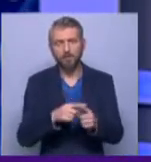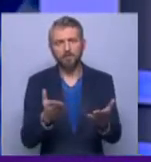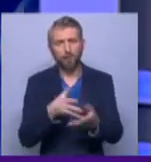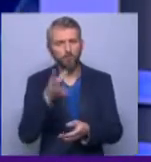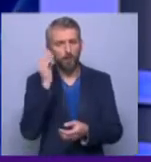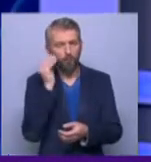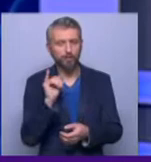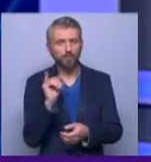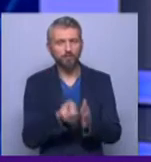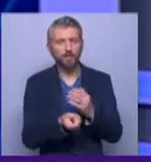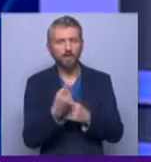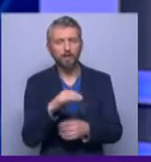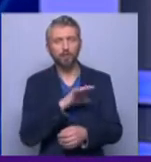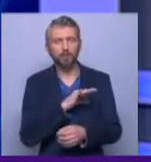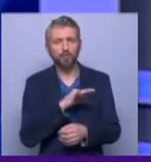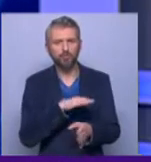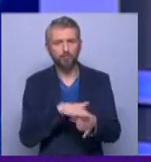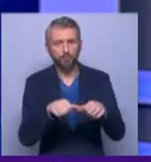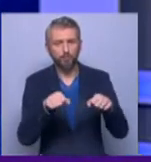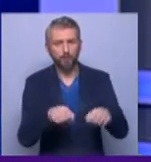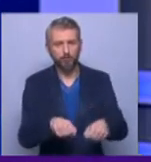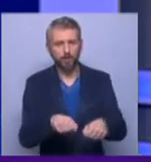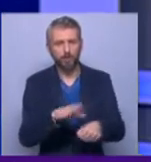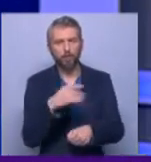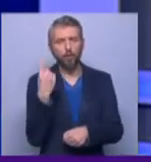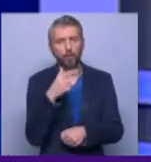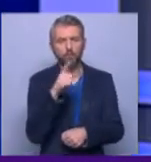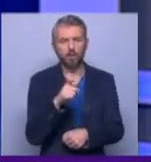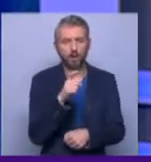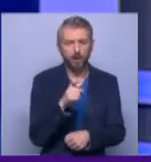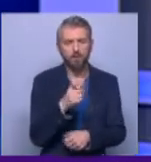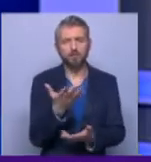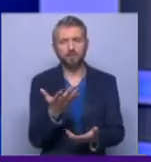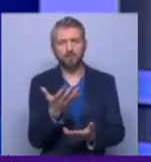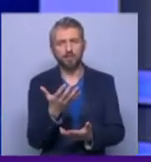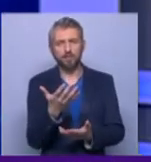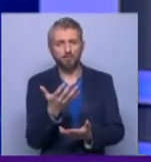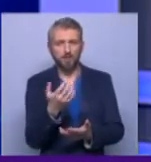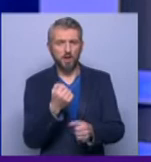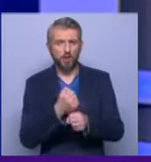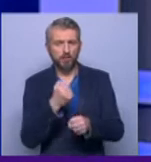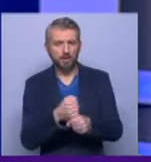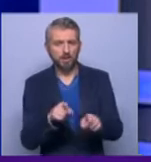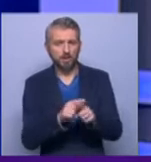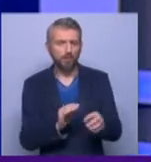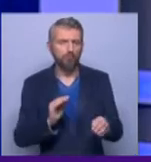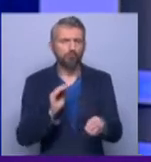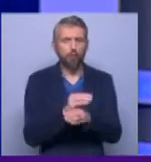І виникали юридичні повноваження в облгазів, облгазбутів робити такі